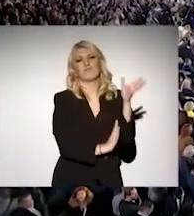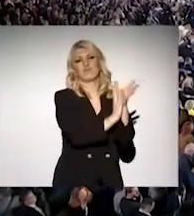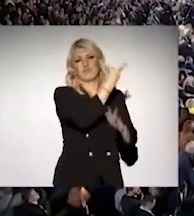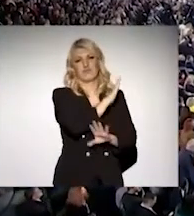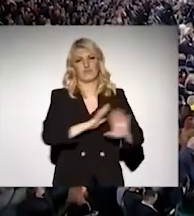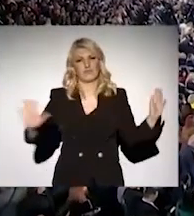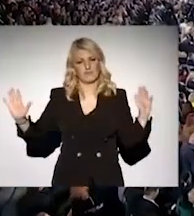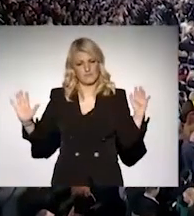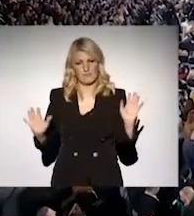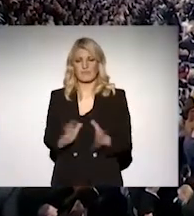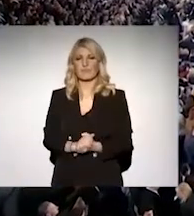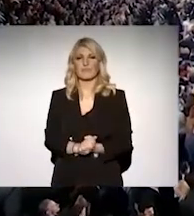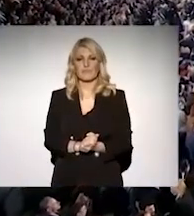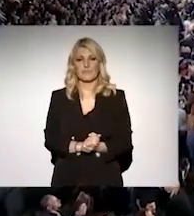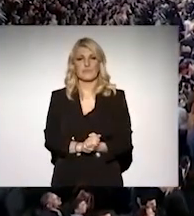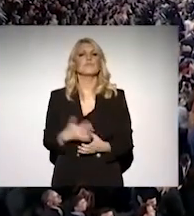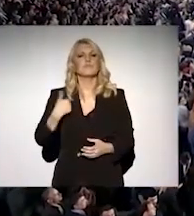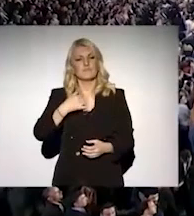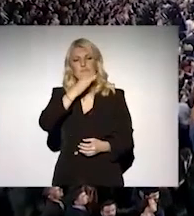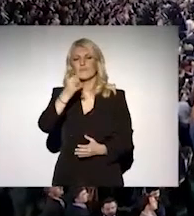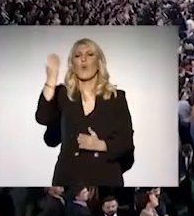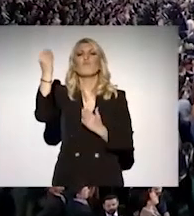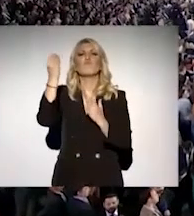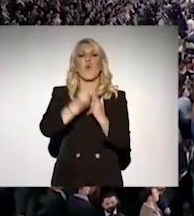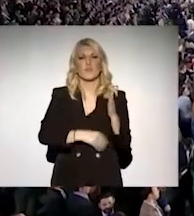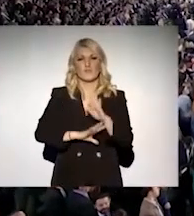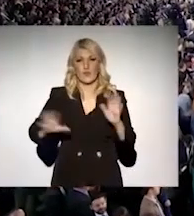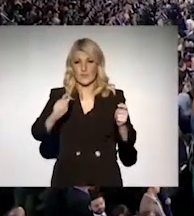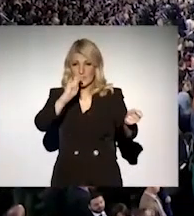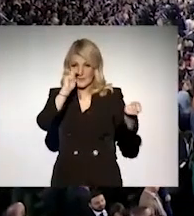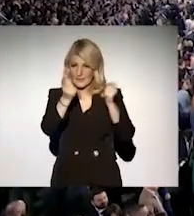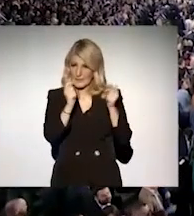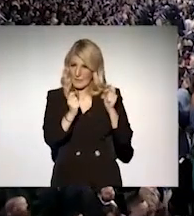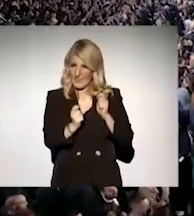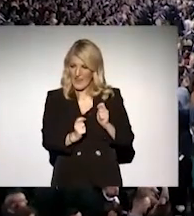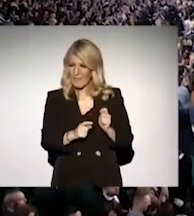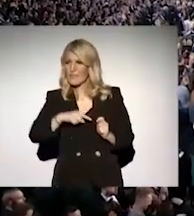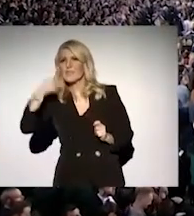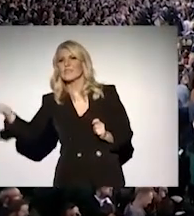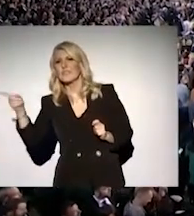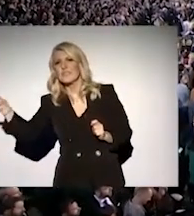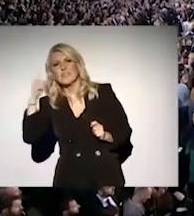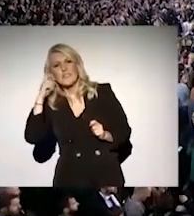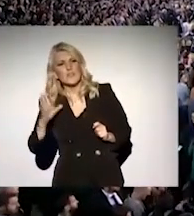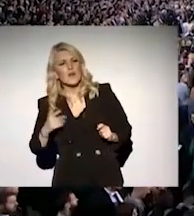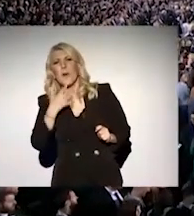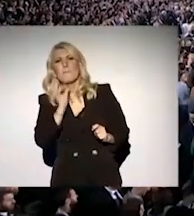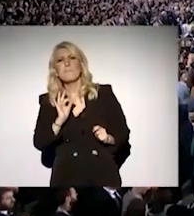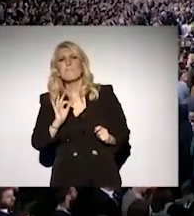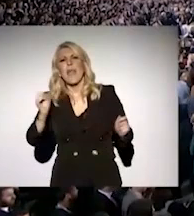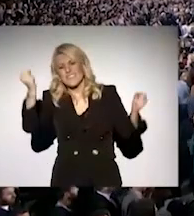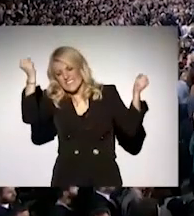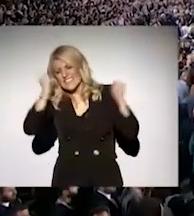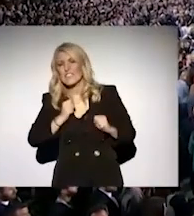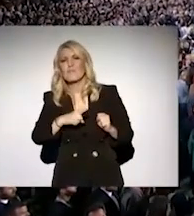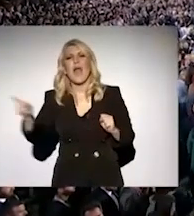προσθέθηκε και ένα σημείο. Για να καταλάβετε δηλαδή τη σοβαρότητα με την οποία διαχειρίζονται τη συγκεκριμένη υπόθεση, για να καταλάβετε την αξιοπιστία τους και για να